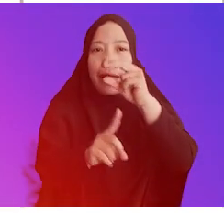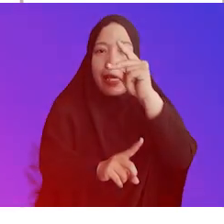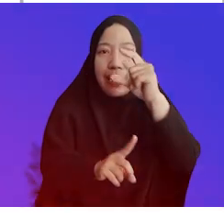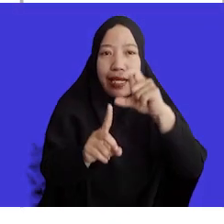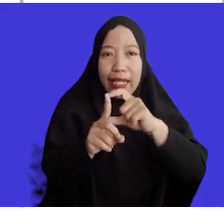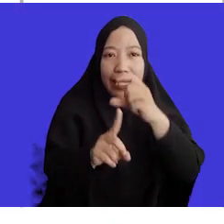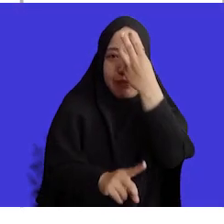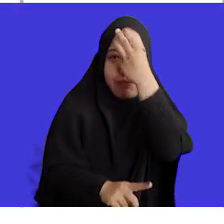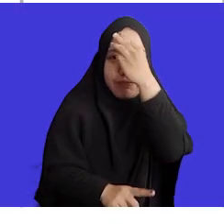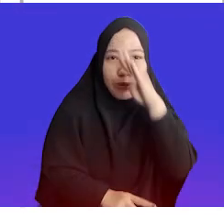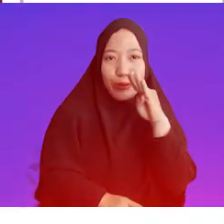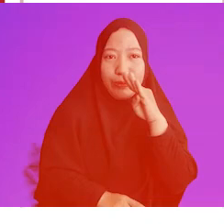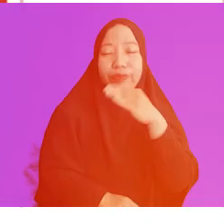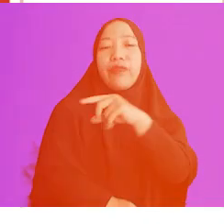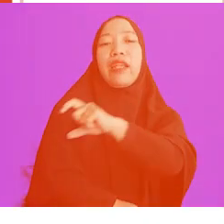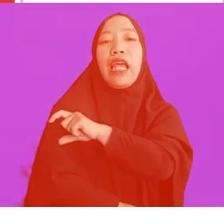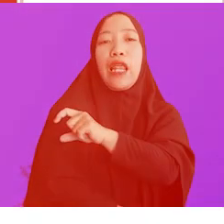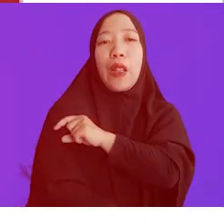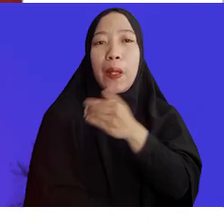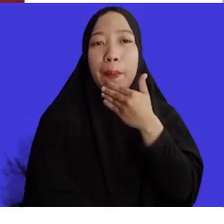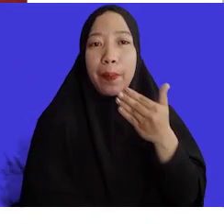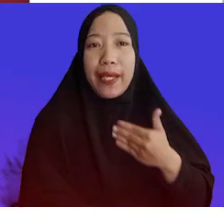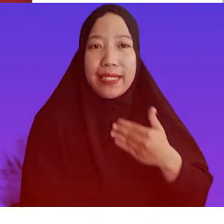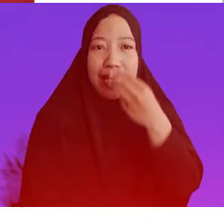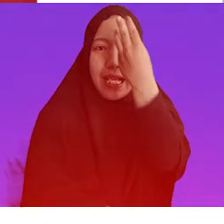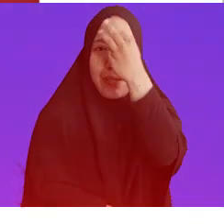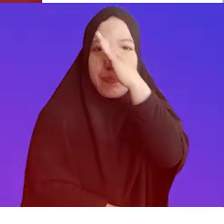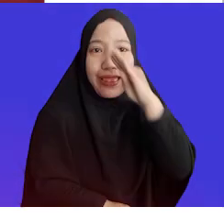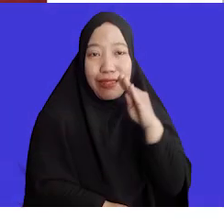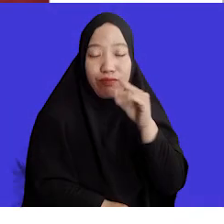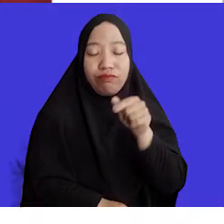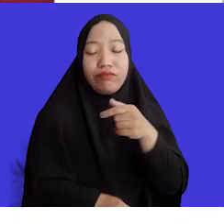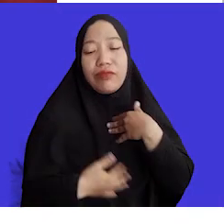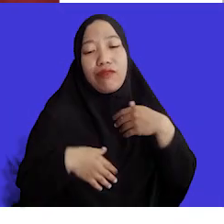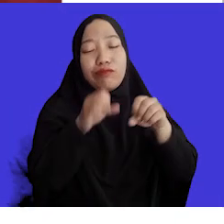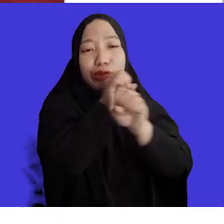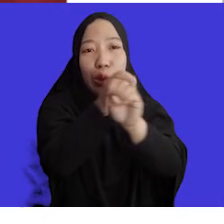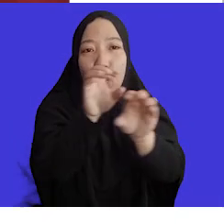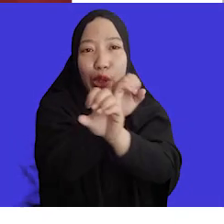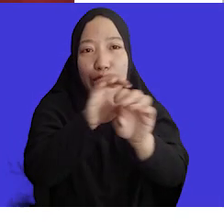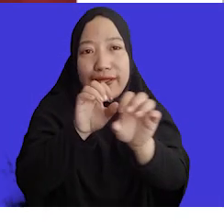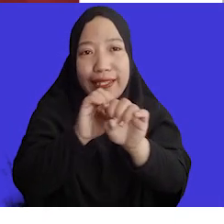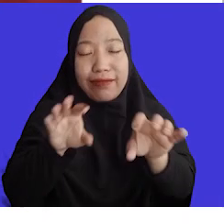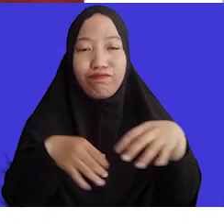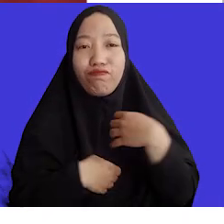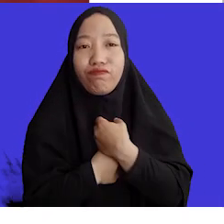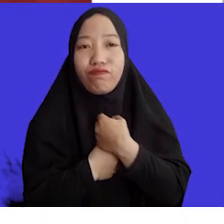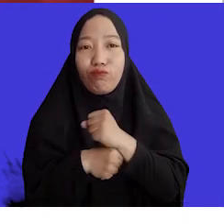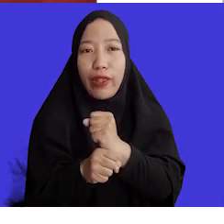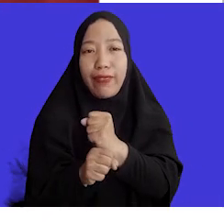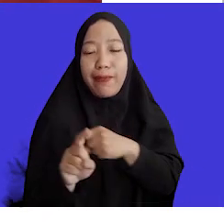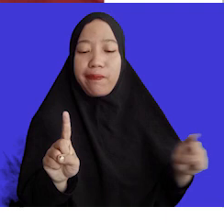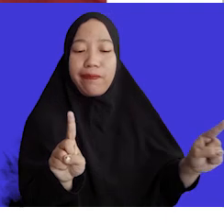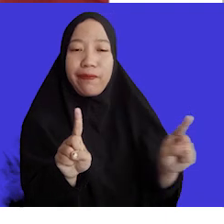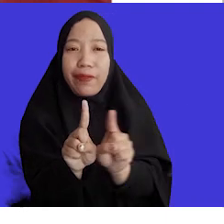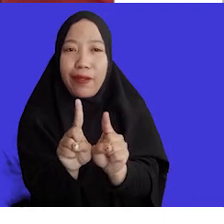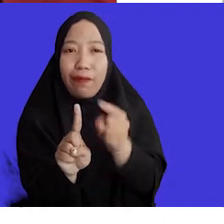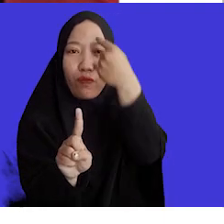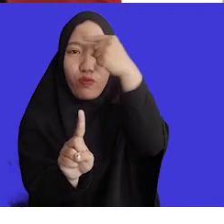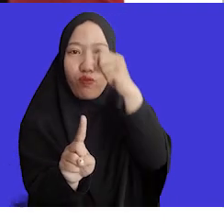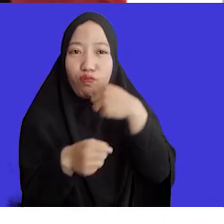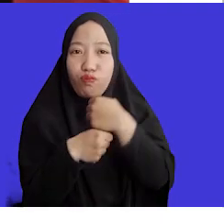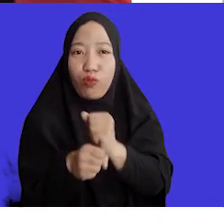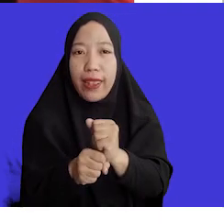DPRD Provinsi Kaltim. Kantor Bahasa Provinsi Kalimantan Timur menyosialisasikan dan melakukan pendampingan